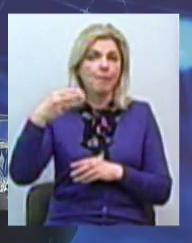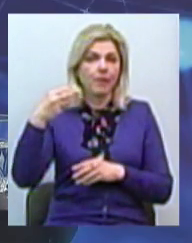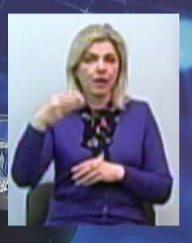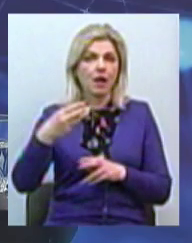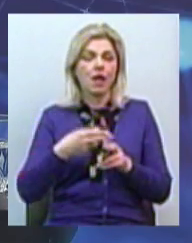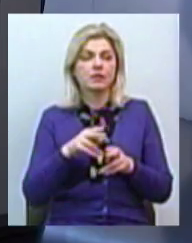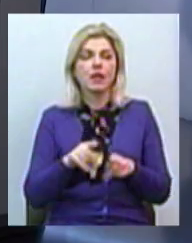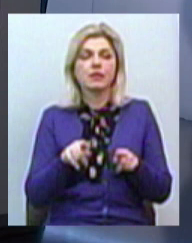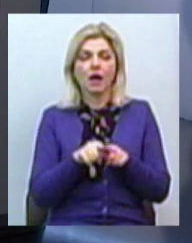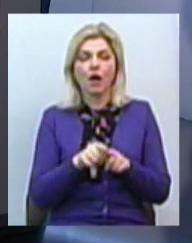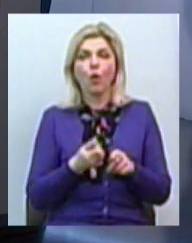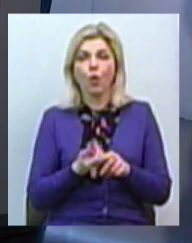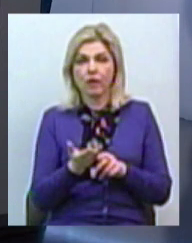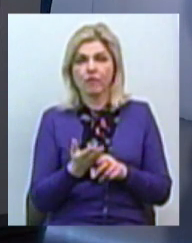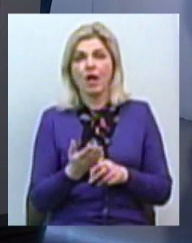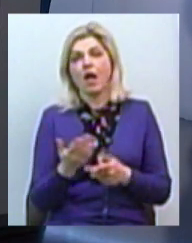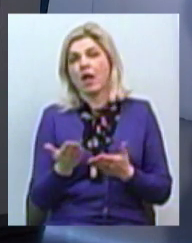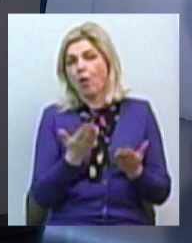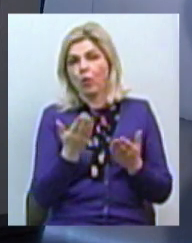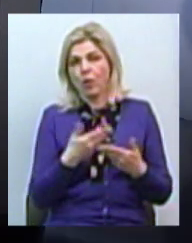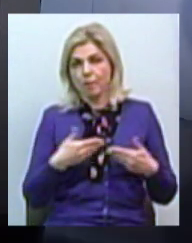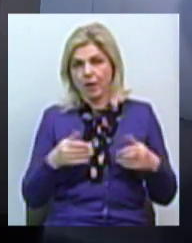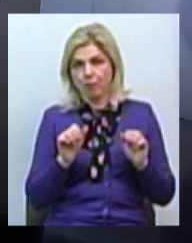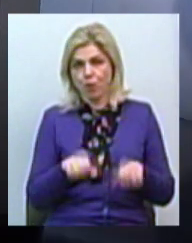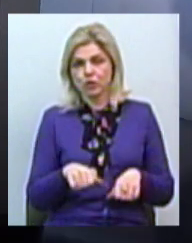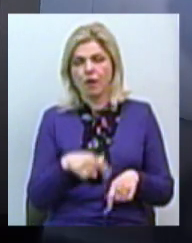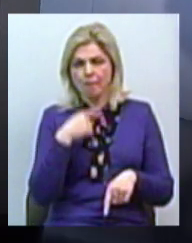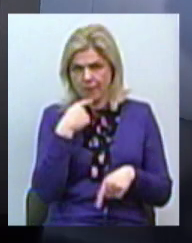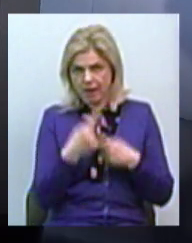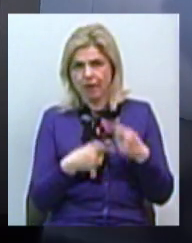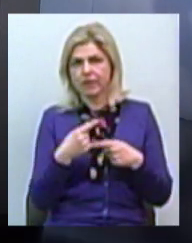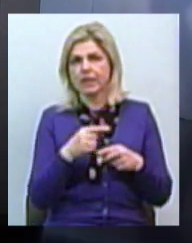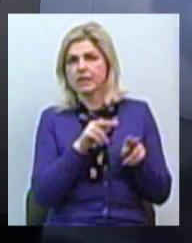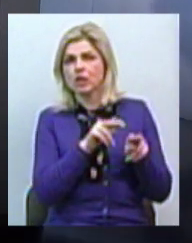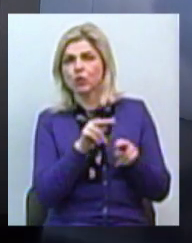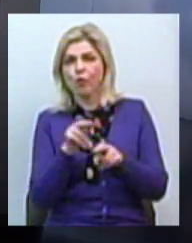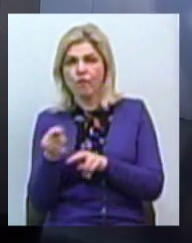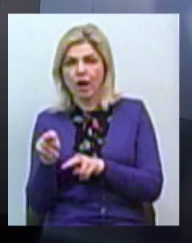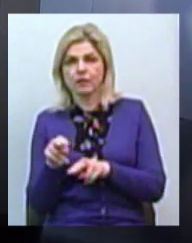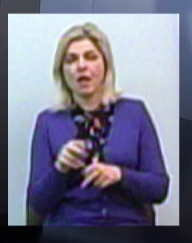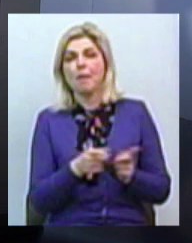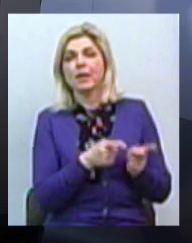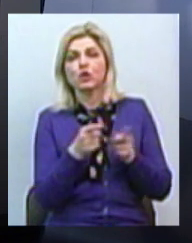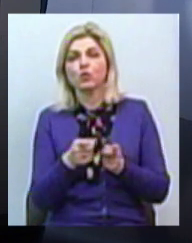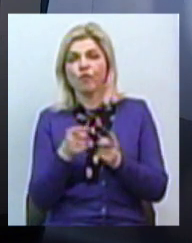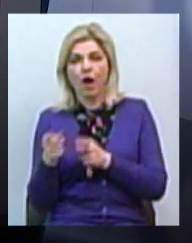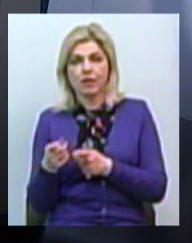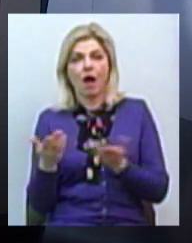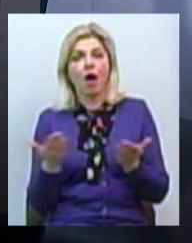така кількість, за якою ми можемо неперервно відслідкувати пересування якоїсь